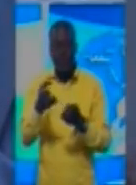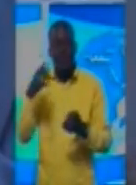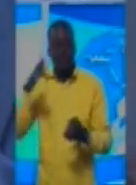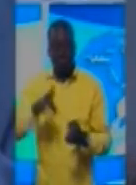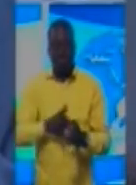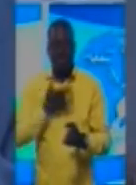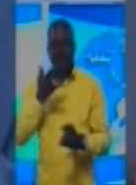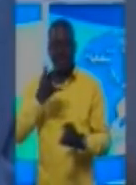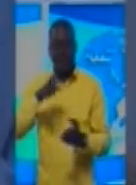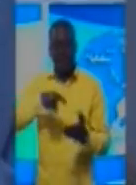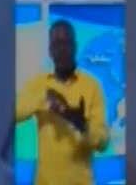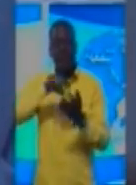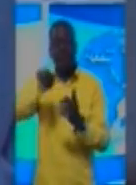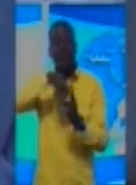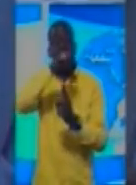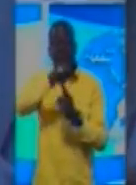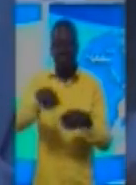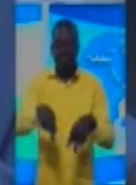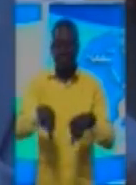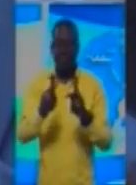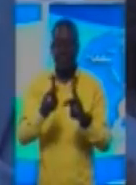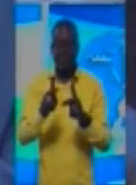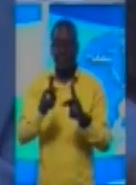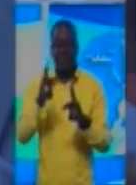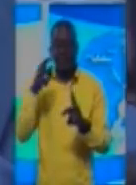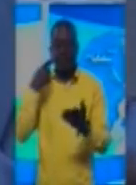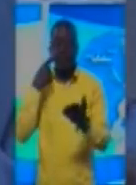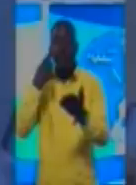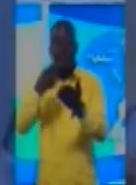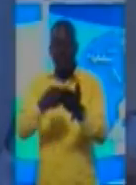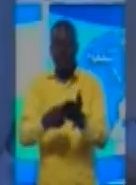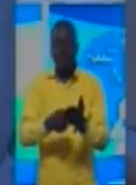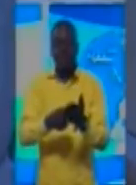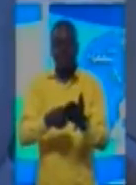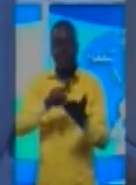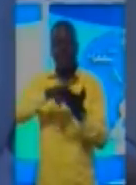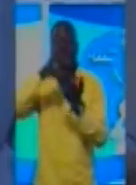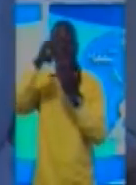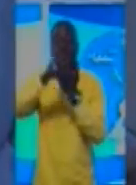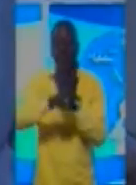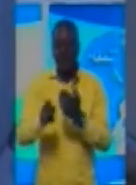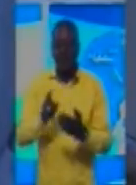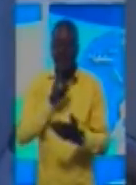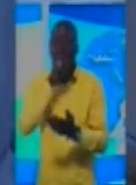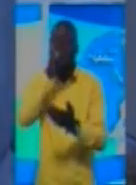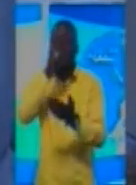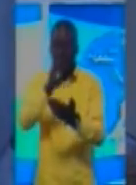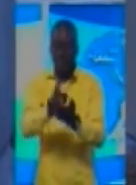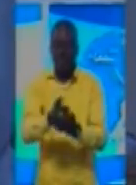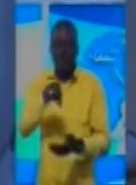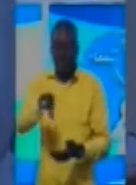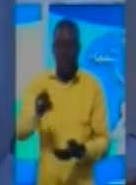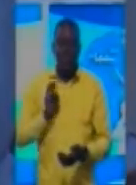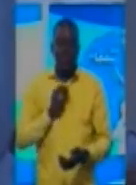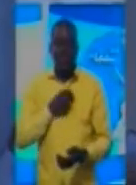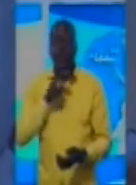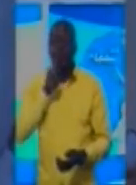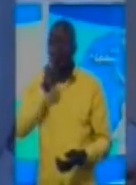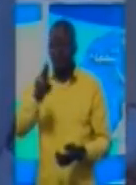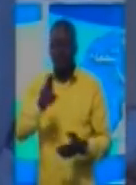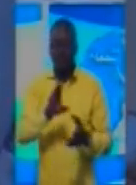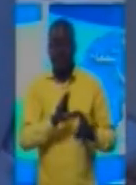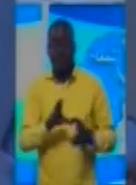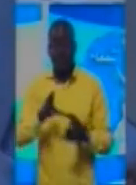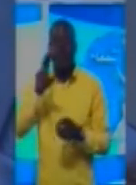les circonstances le permettent, revoir ces projets et nous assurer que nous sommes parfaitement en cohérence,